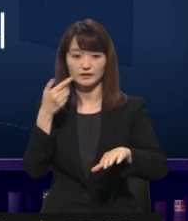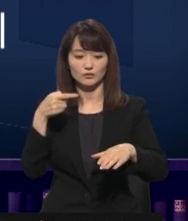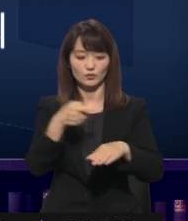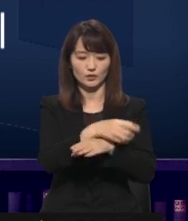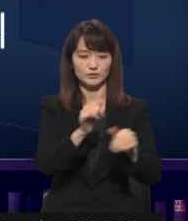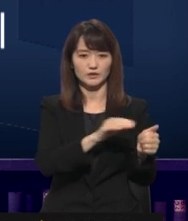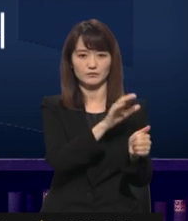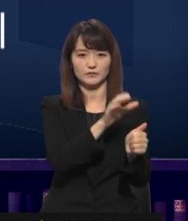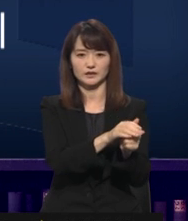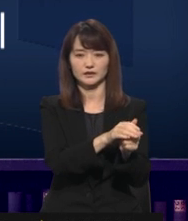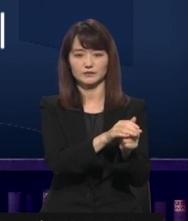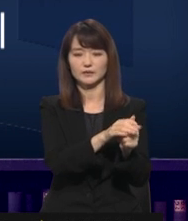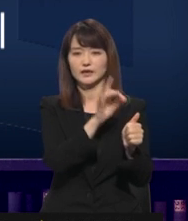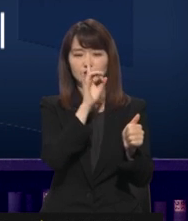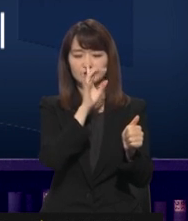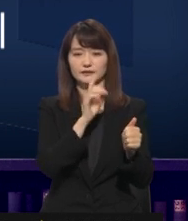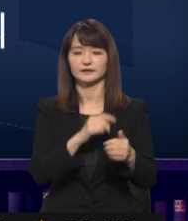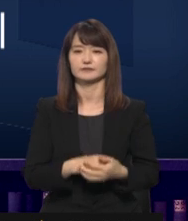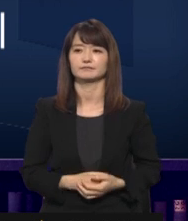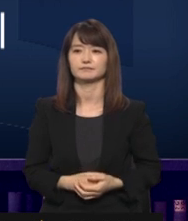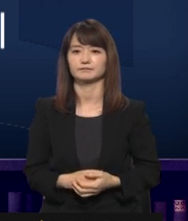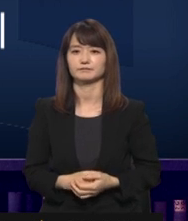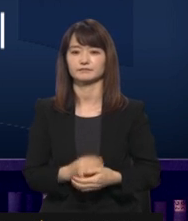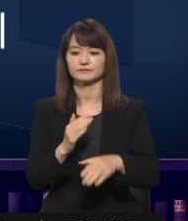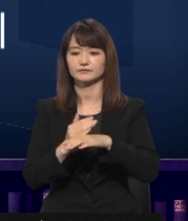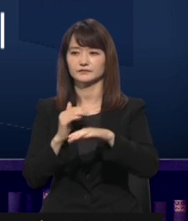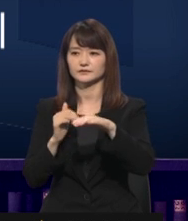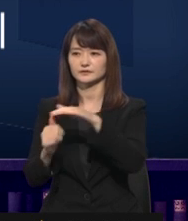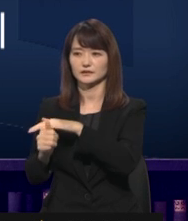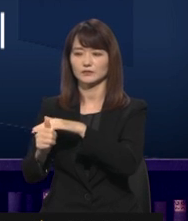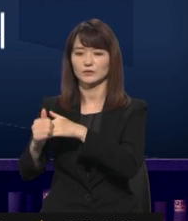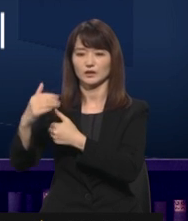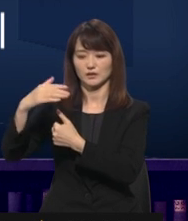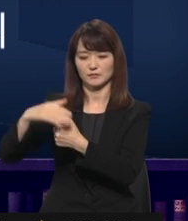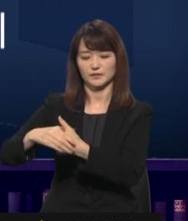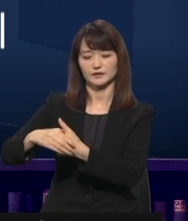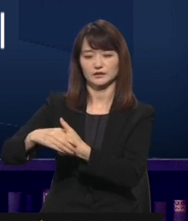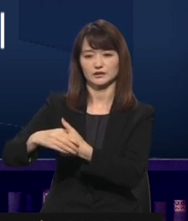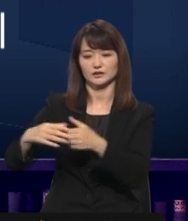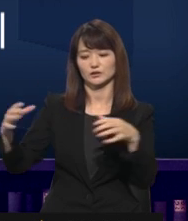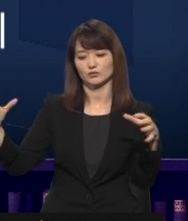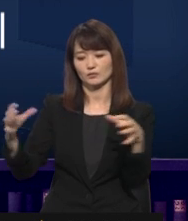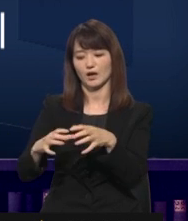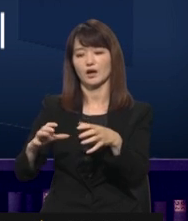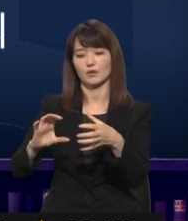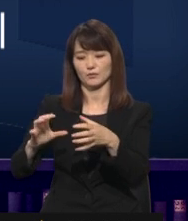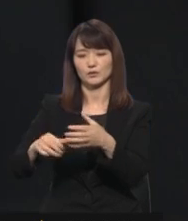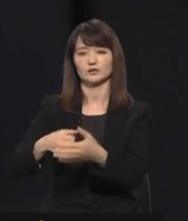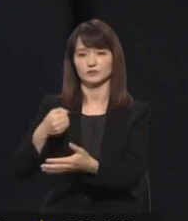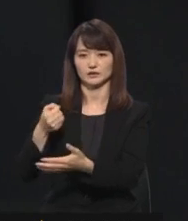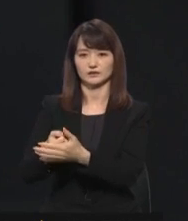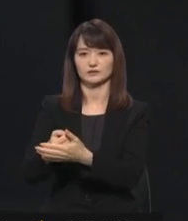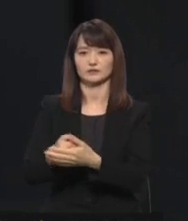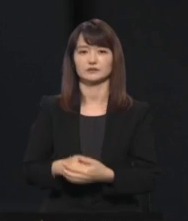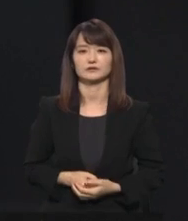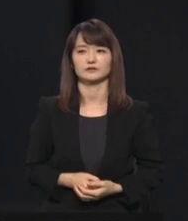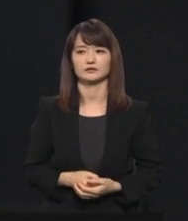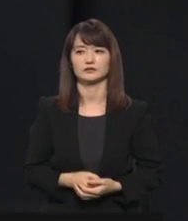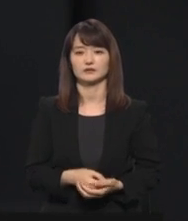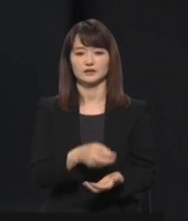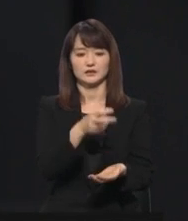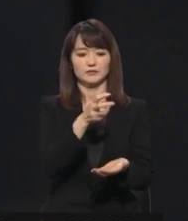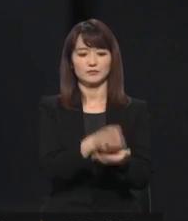그래서 당대표가 의장인 당 무 위에서 의결 하도록 하려고 하나의 안전판을 더 까는건 데 한 번 부결된